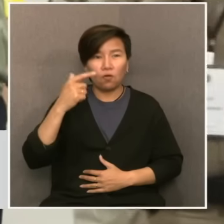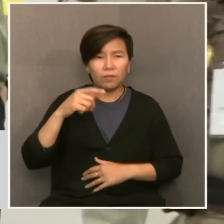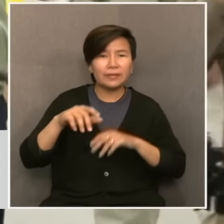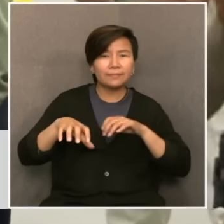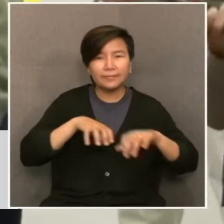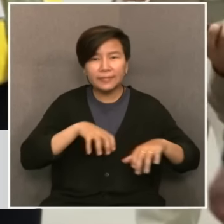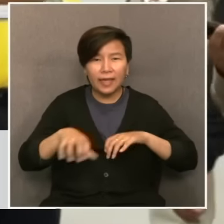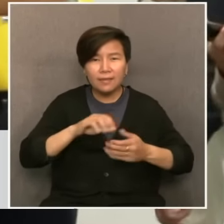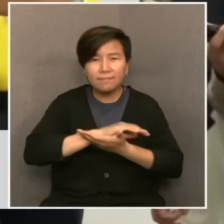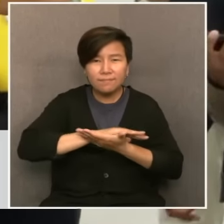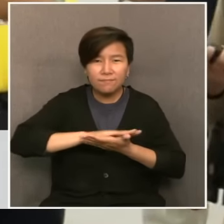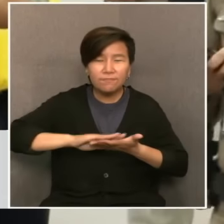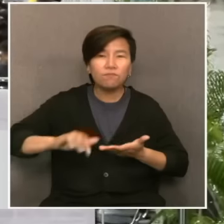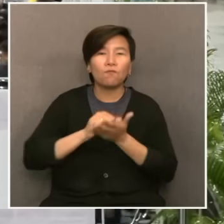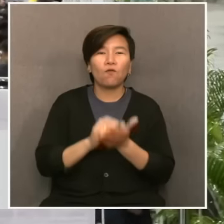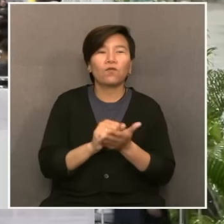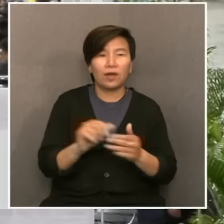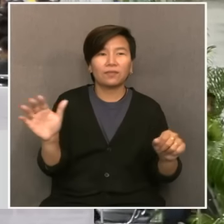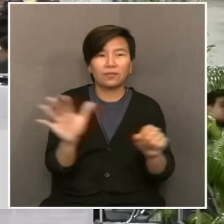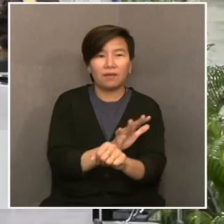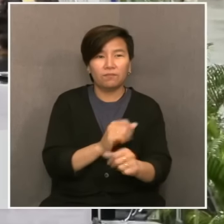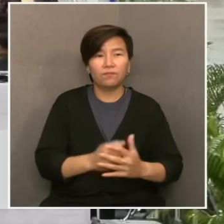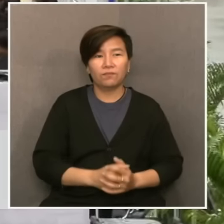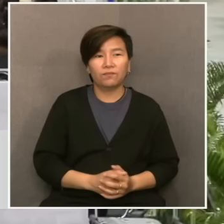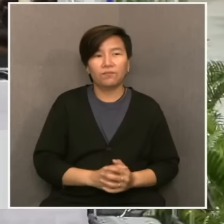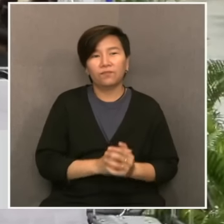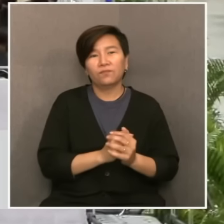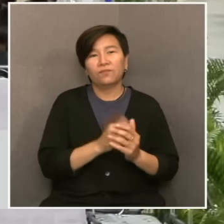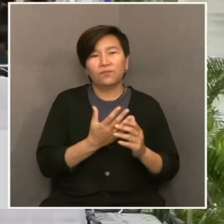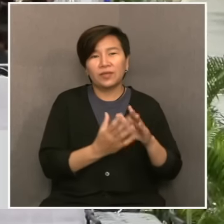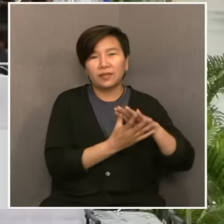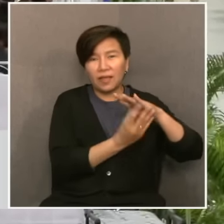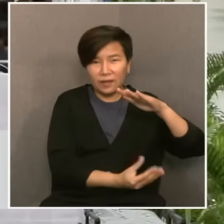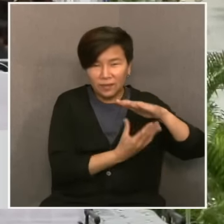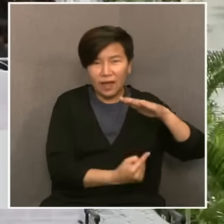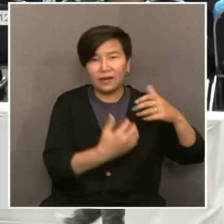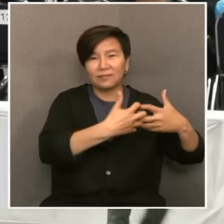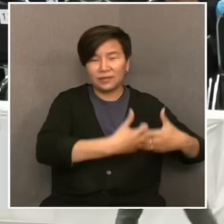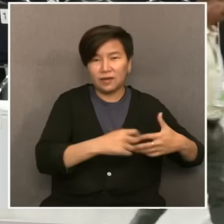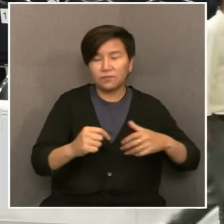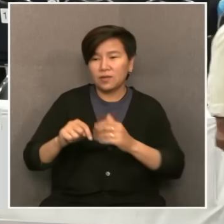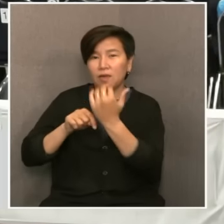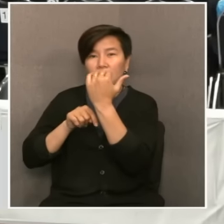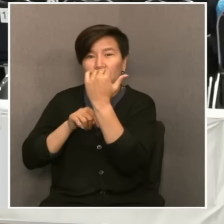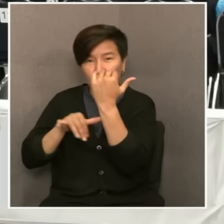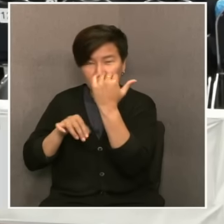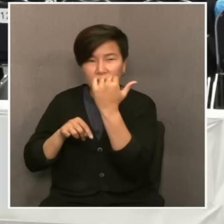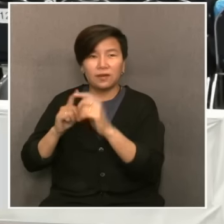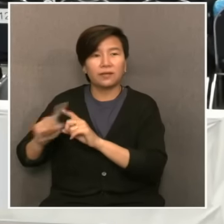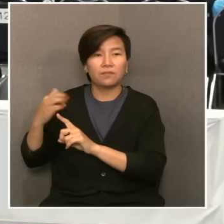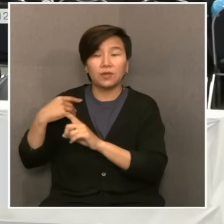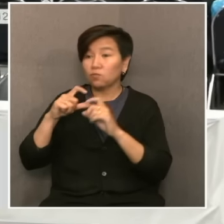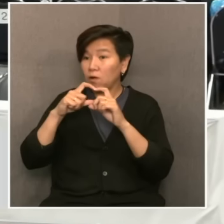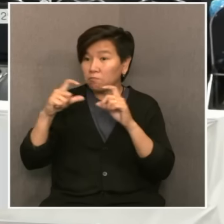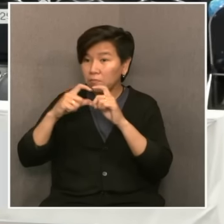ความสะดวกทุกอย่างอย่างครบครันค่ะโดยมีอุปกรณ์สำนักงานเครื่องถ่ายเอกสารคอมพิวเตอร์และหากผู้สมัครผู้ใดนะคะลืมบัตรประช